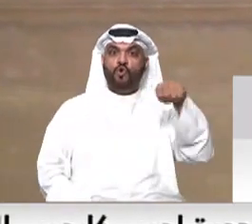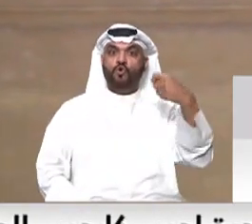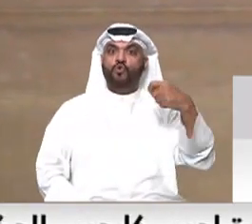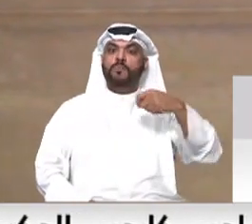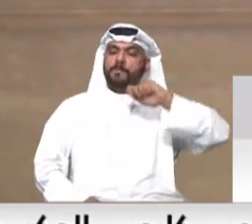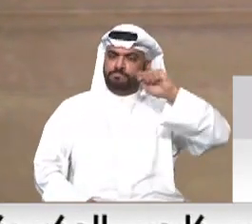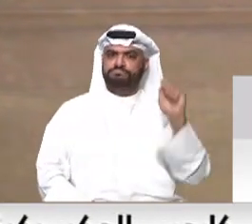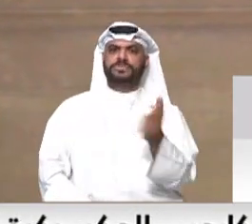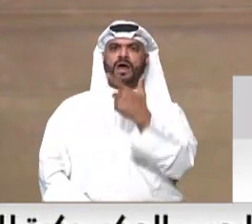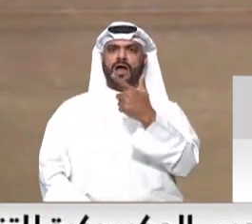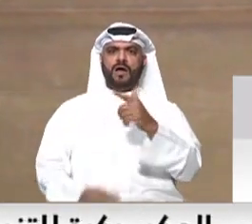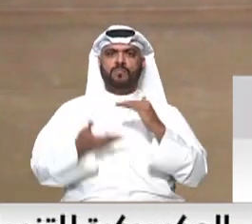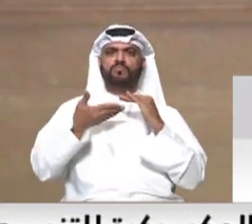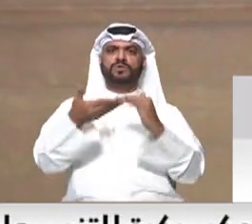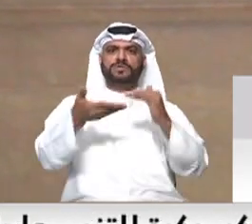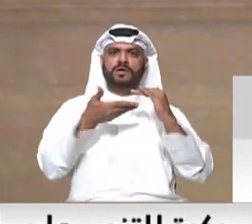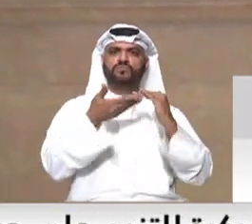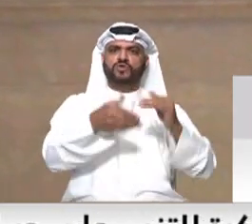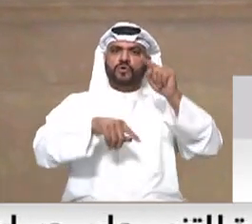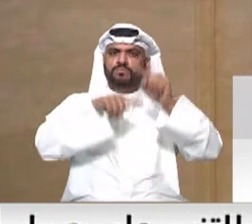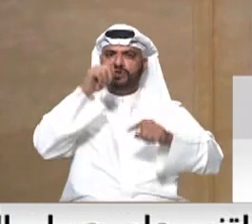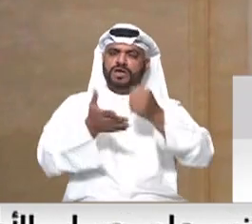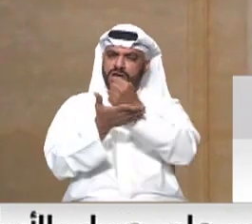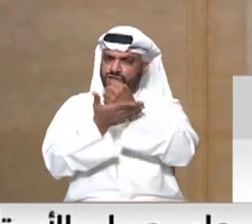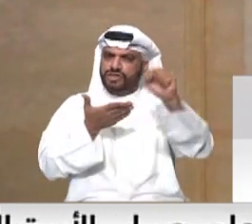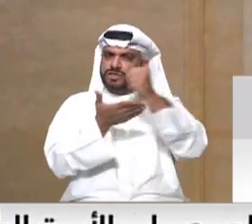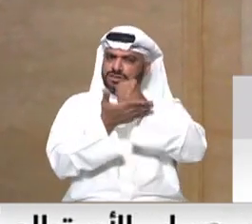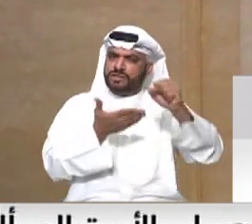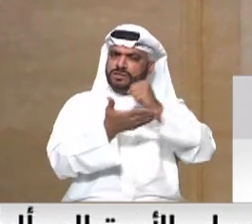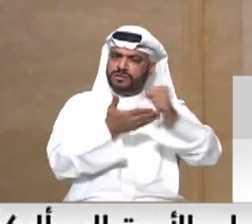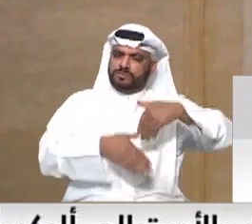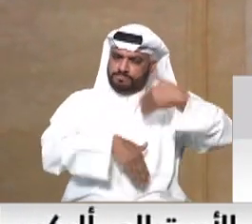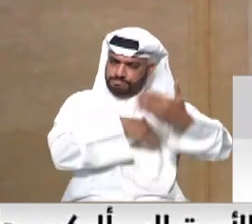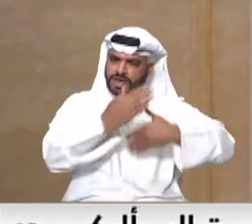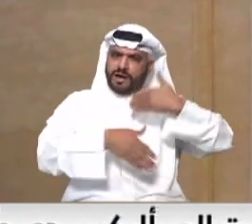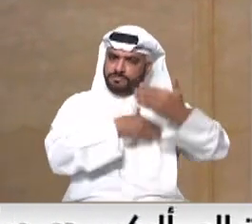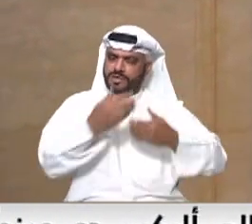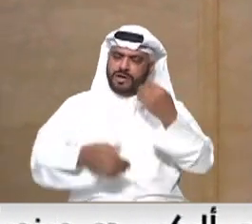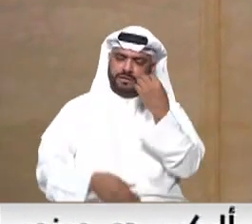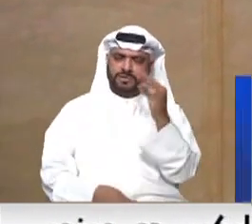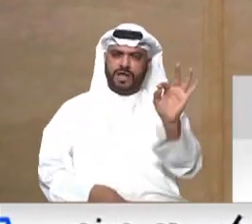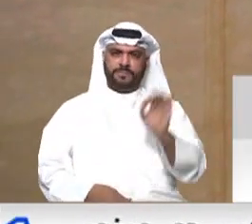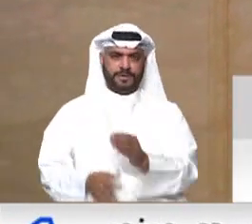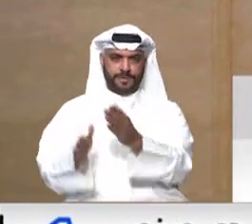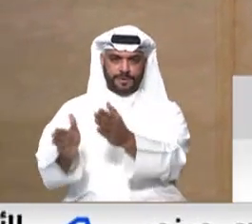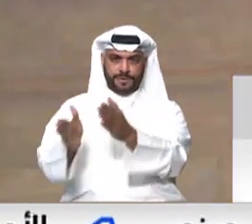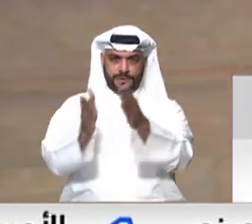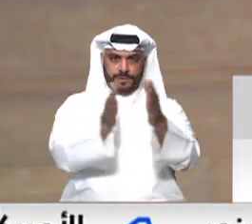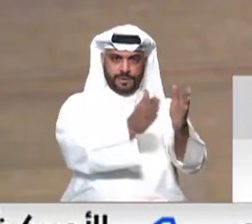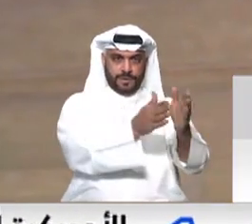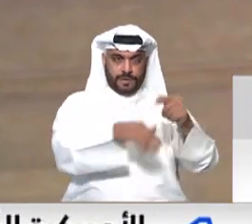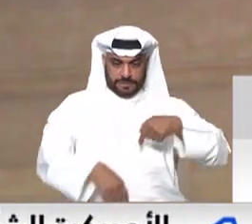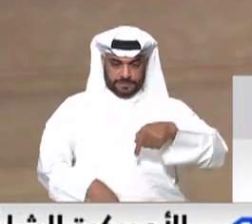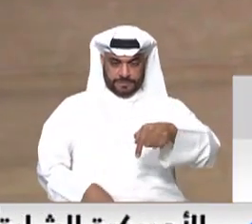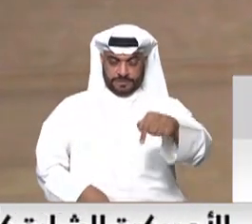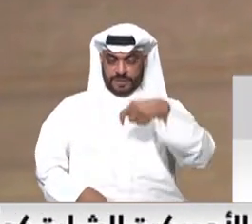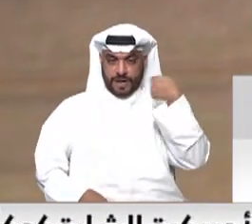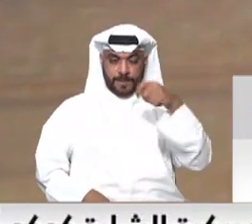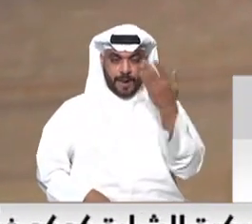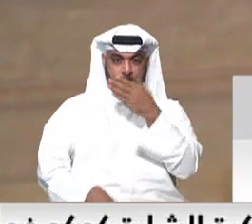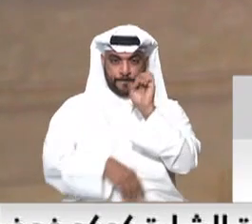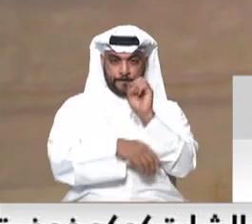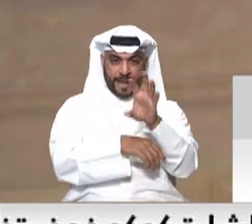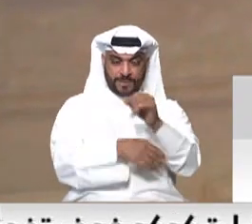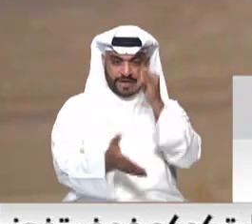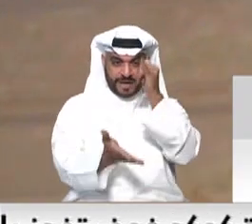كافة المعوقات التي قد تواجه المشاريع التنموية والترفيهية بالبلاد. وفي إطار الاستعدادات للعام الدراسي الجديد،